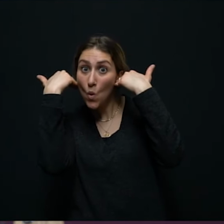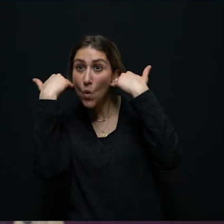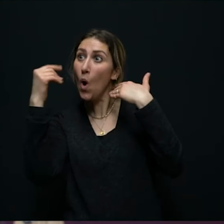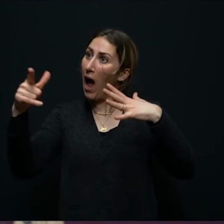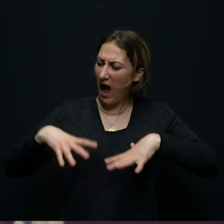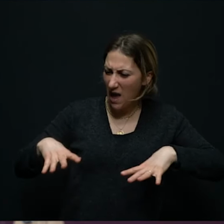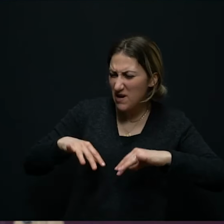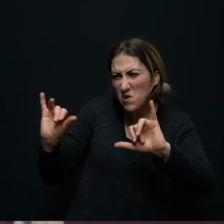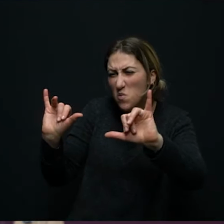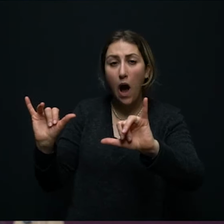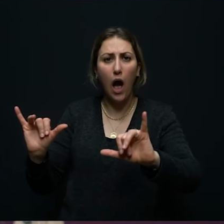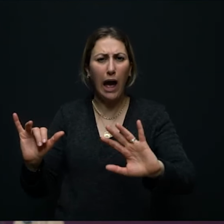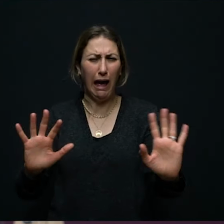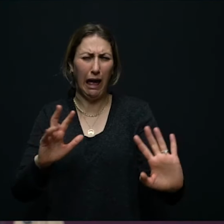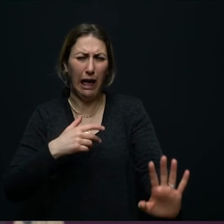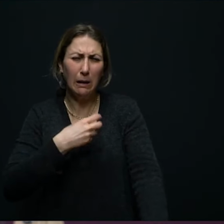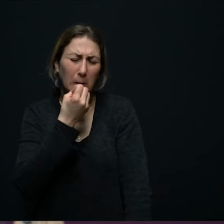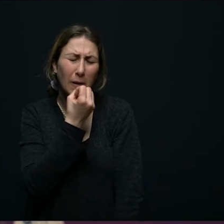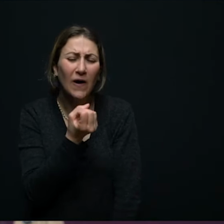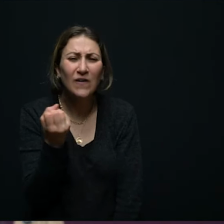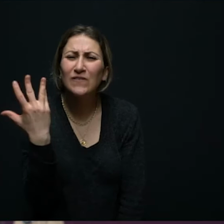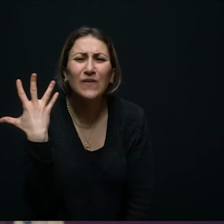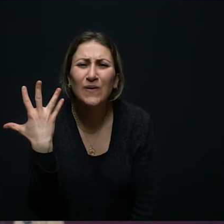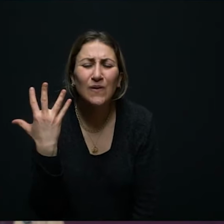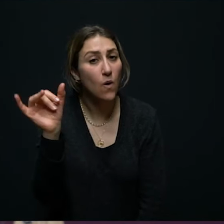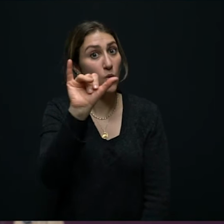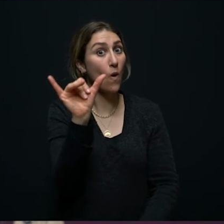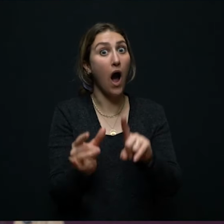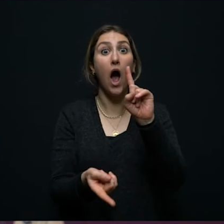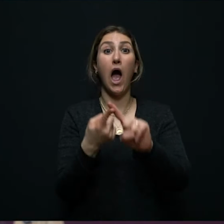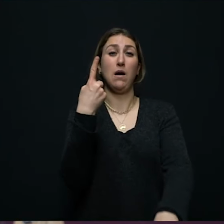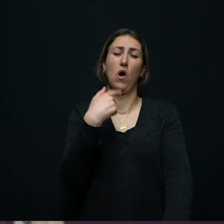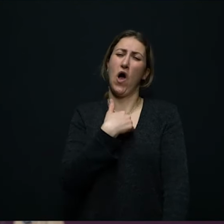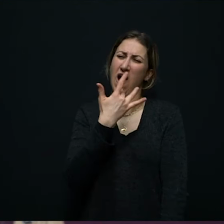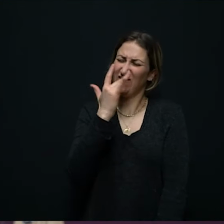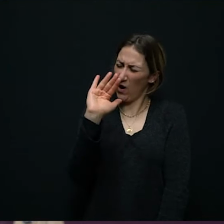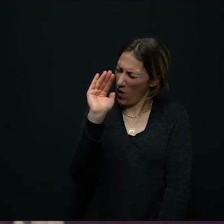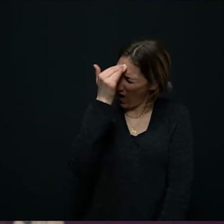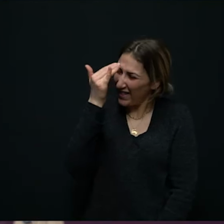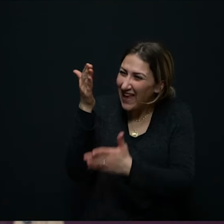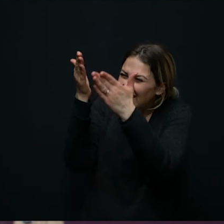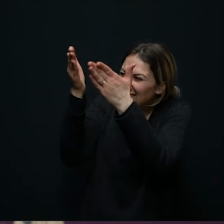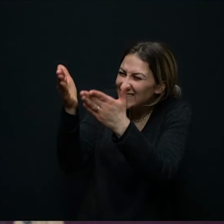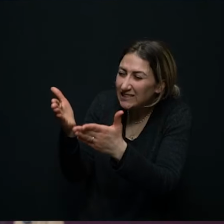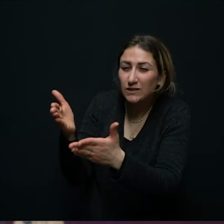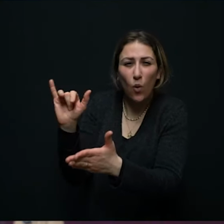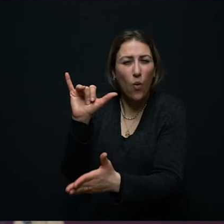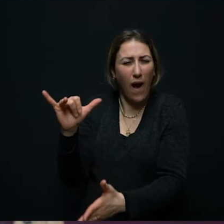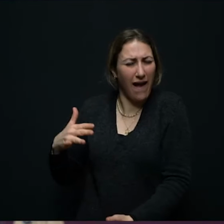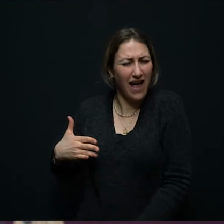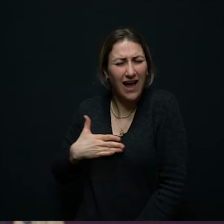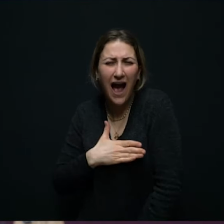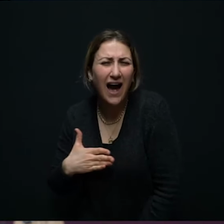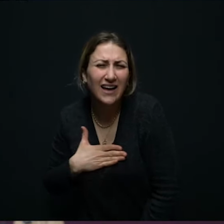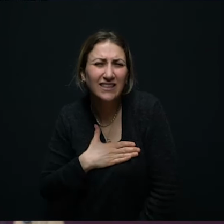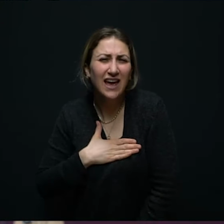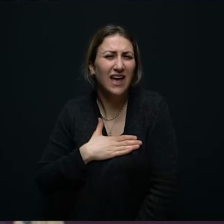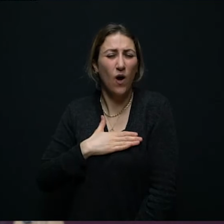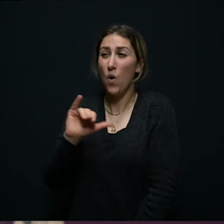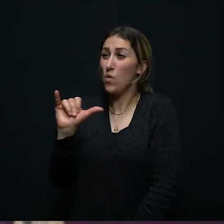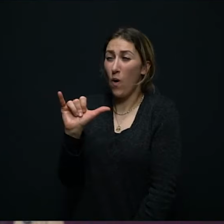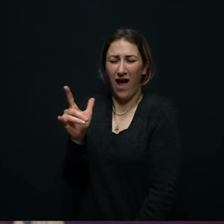évangiles parce que je veux connaître la personne de christ je veux